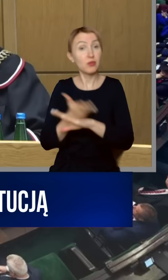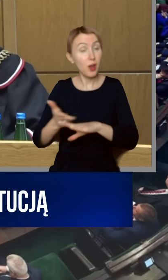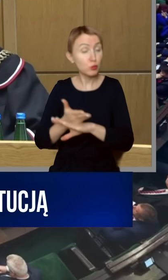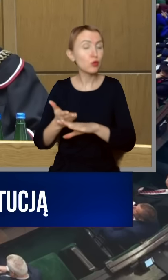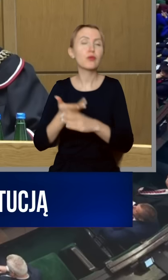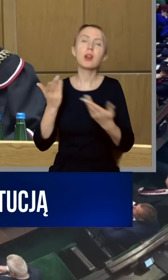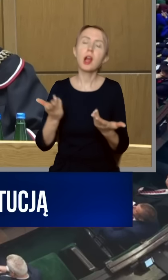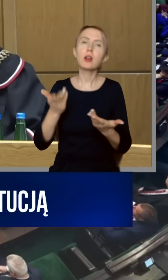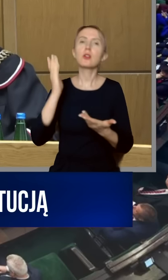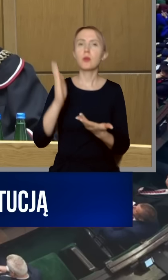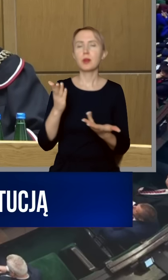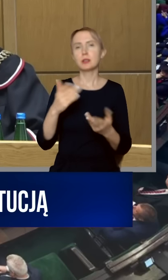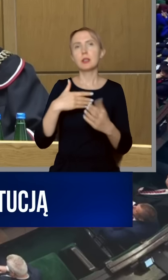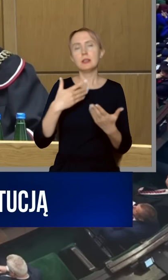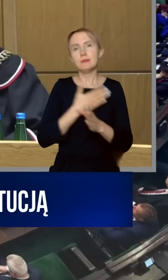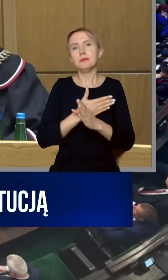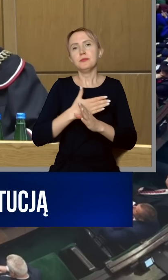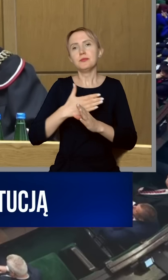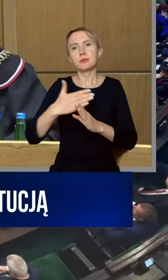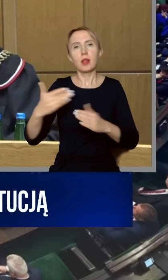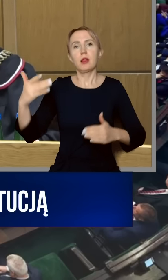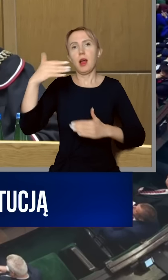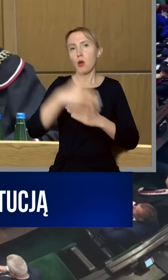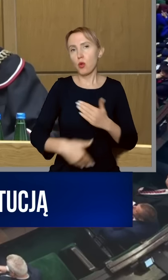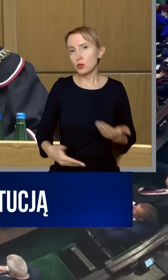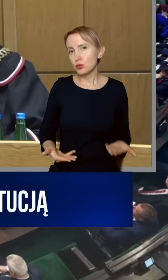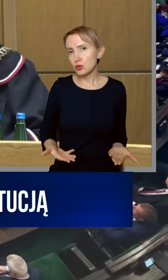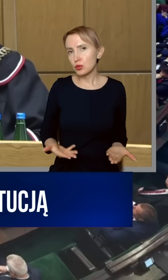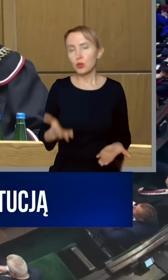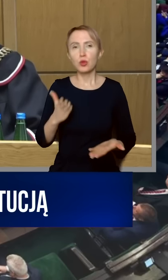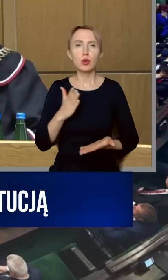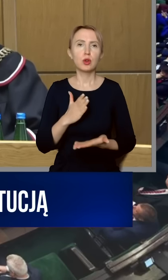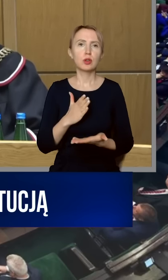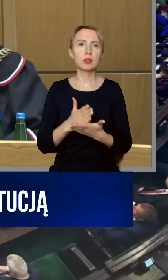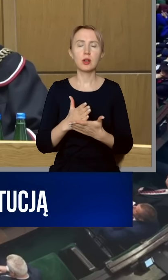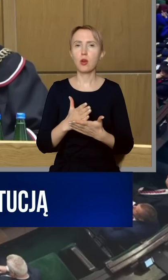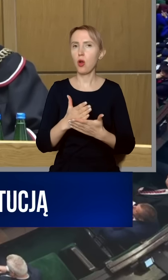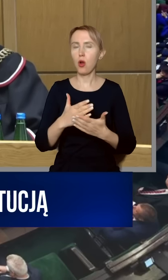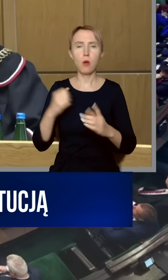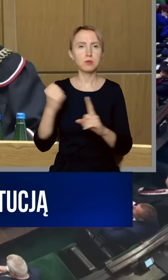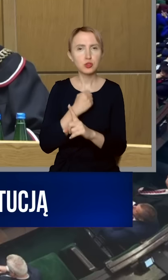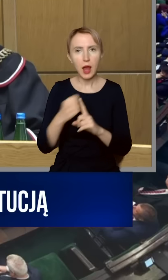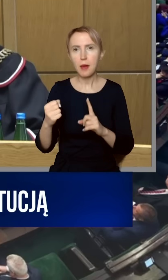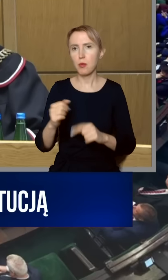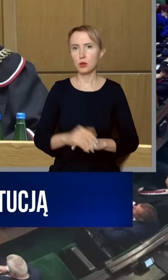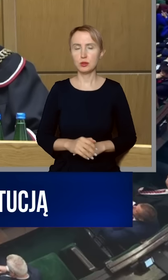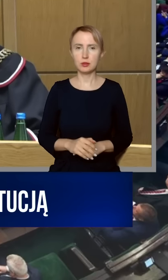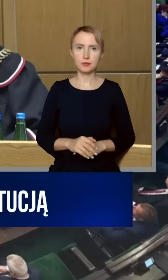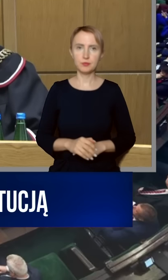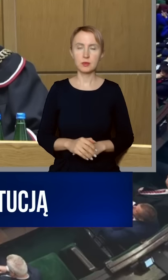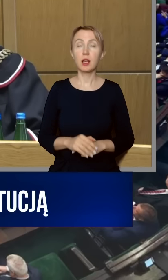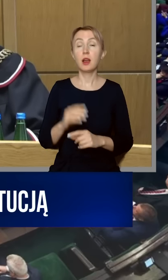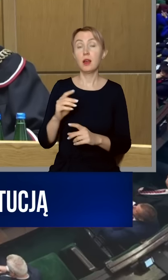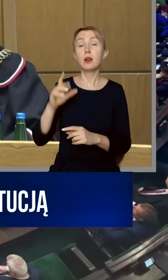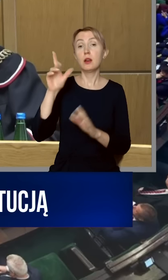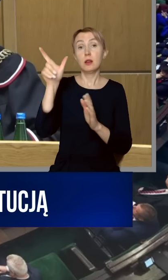wchodzimy w korkociąg, gdzie na końcu jest tylko naga przemoc, że jednak działania Donalda Tuska do tego doprowadzają, że na